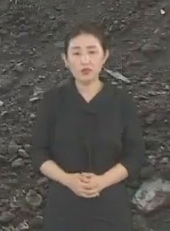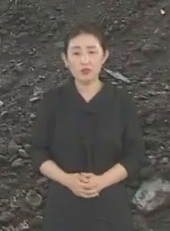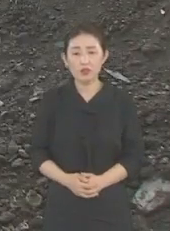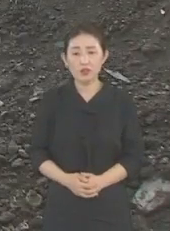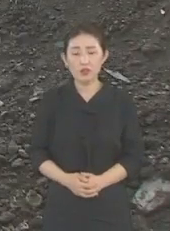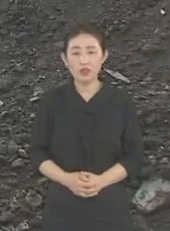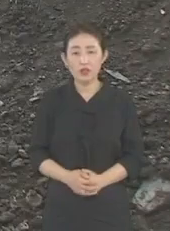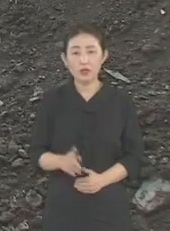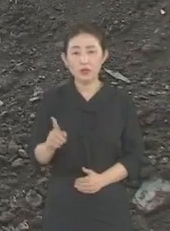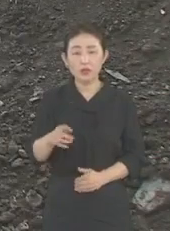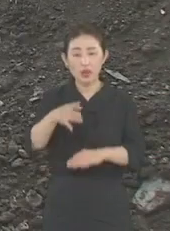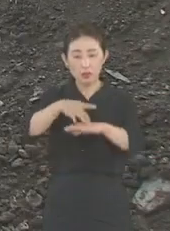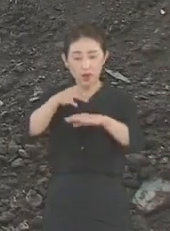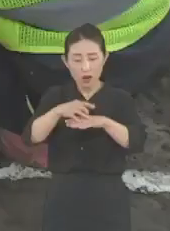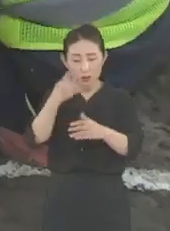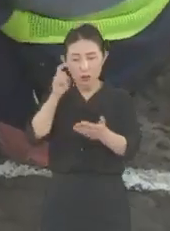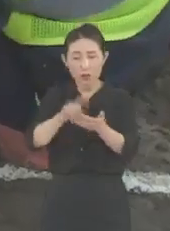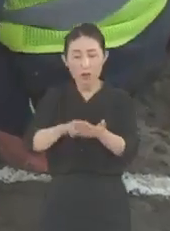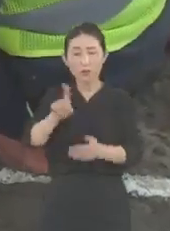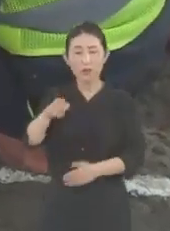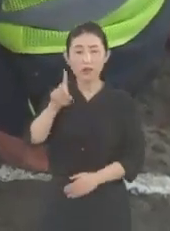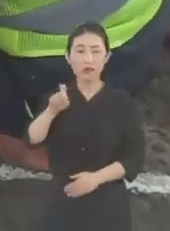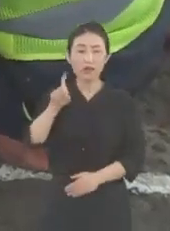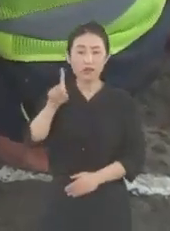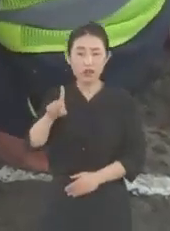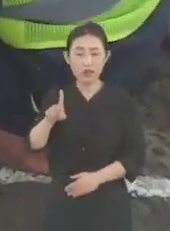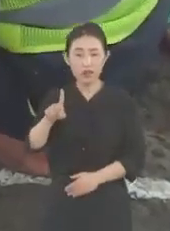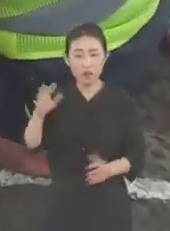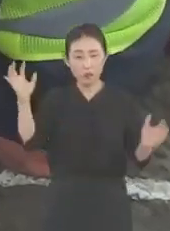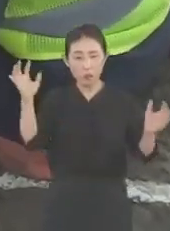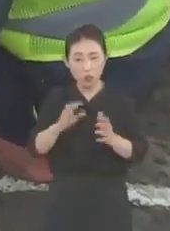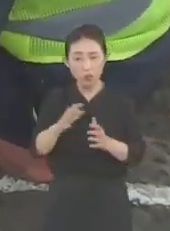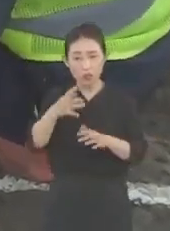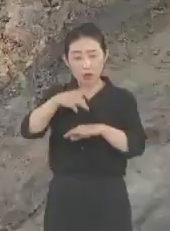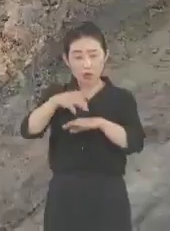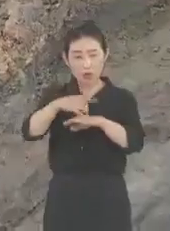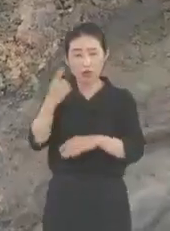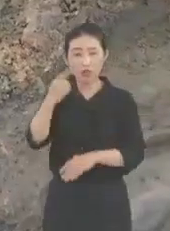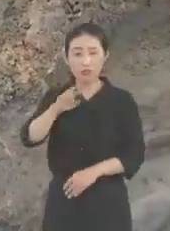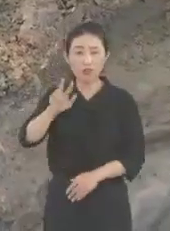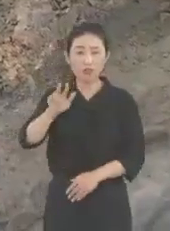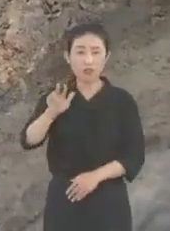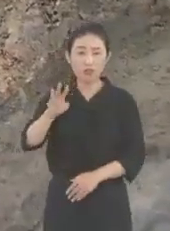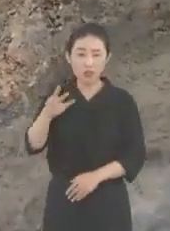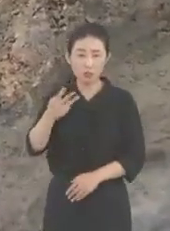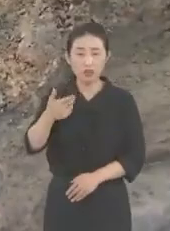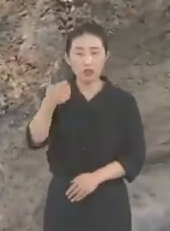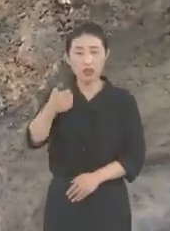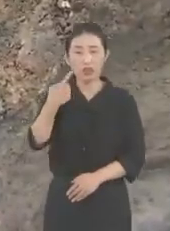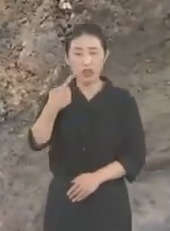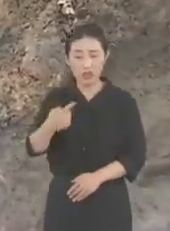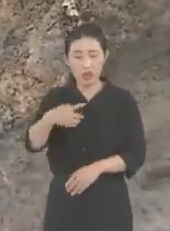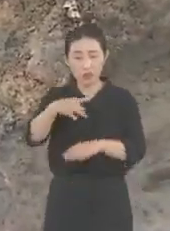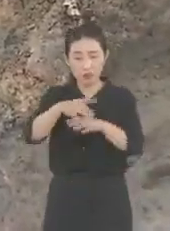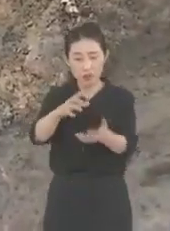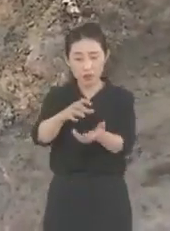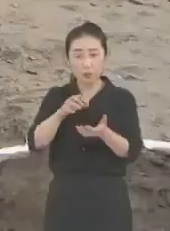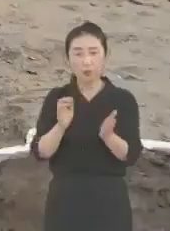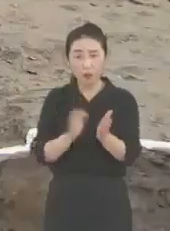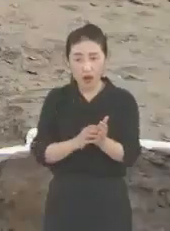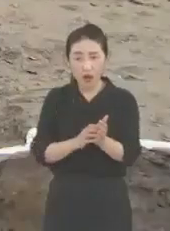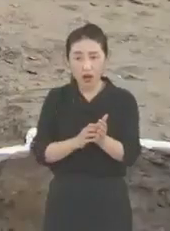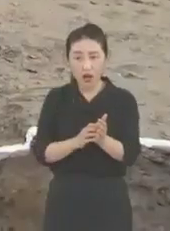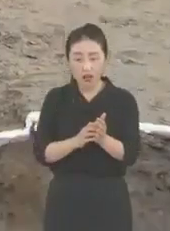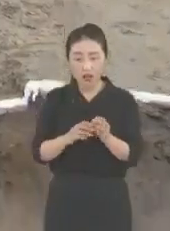올해 111구의 유해가 발견되면서 지금까지 모두 1,361구의 유해가 지상으로 나왔지만